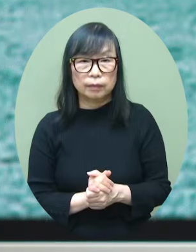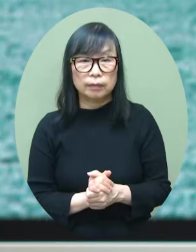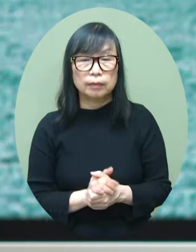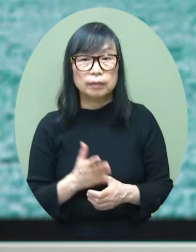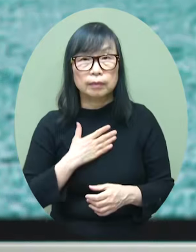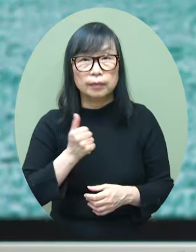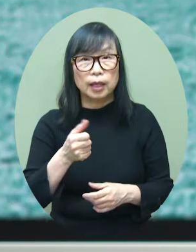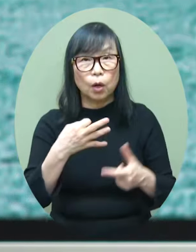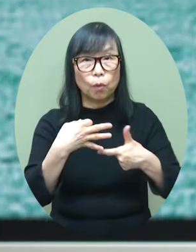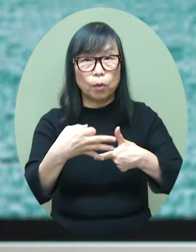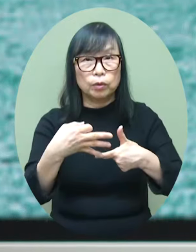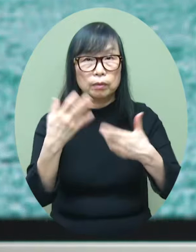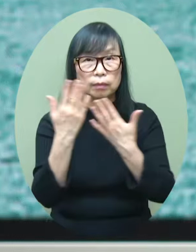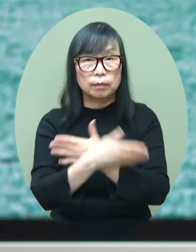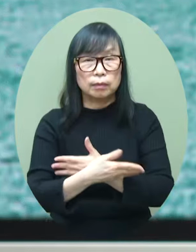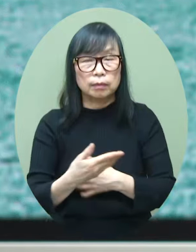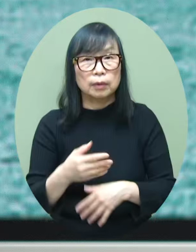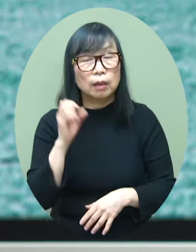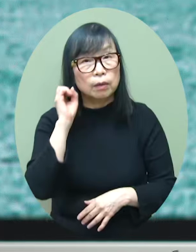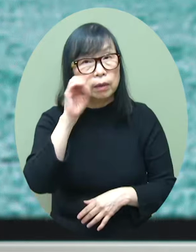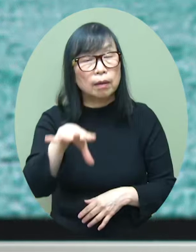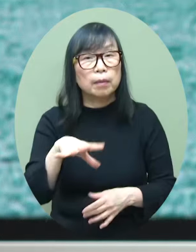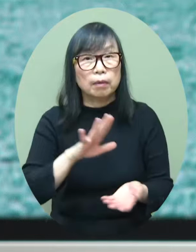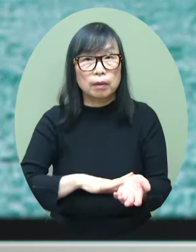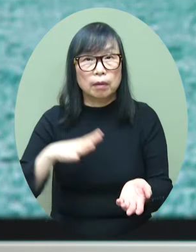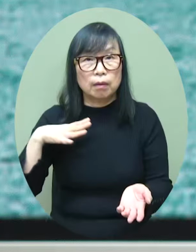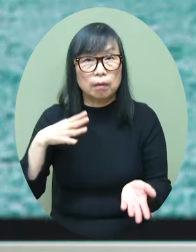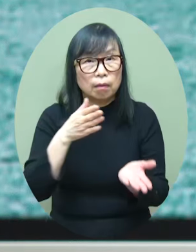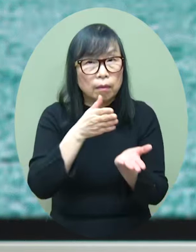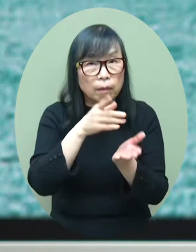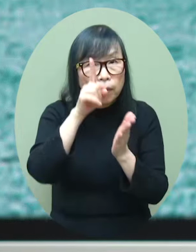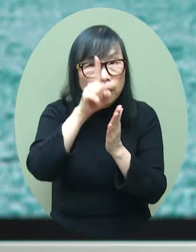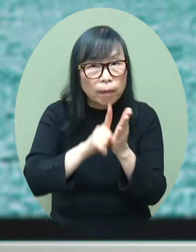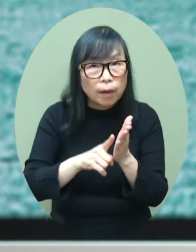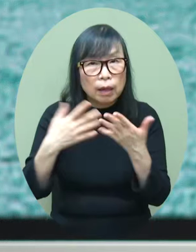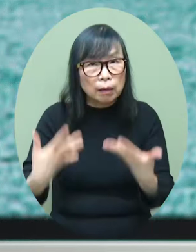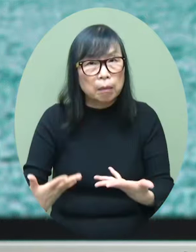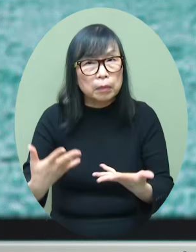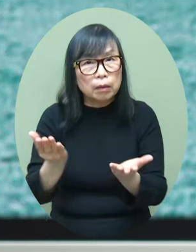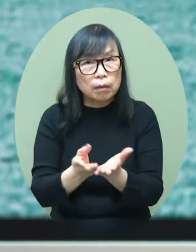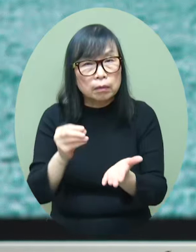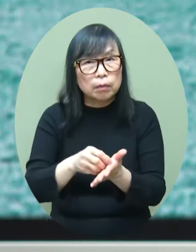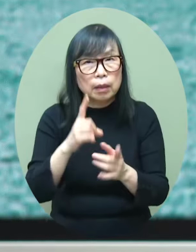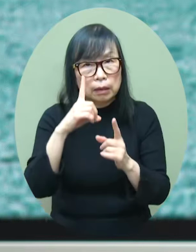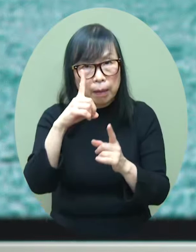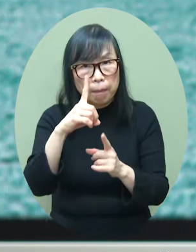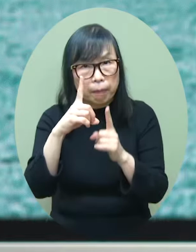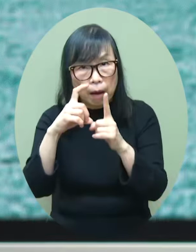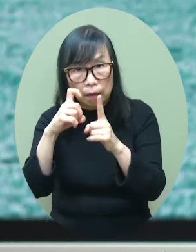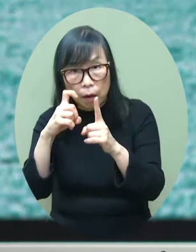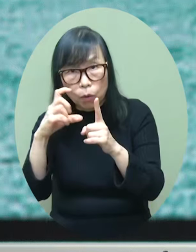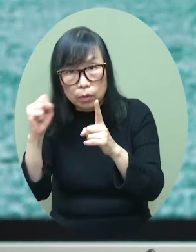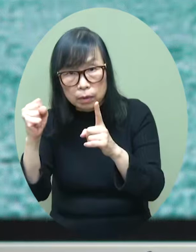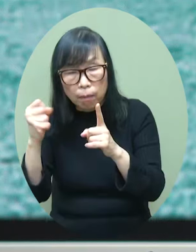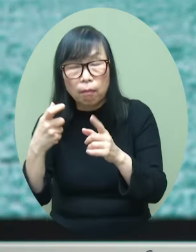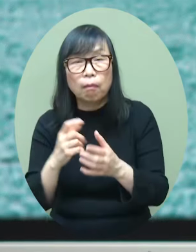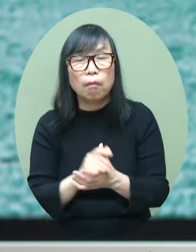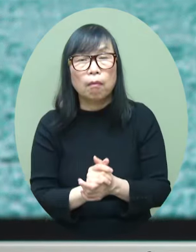你好 TVB， 首先都想問翻嗰個疫情趨勢，見到今日嗰個確診數字都係喺190宗左右啦，有冇話即係點